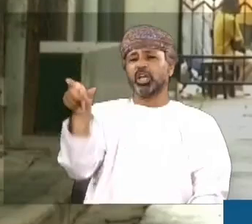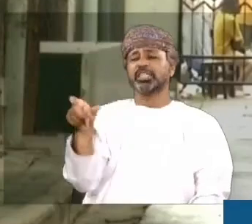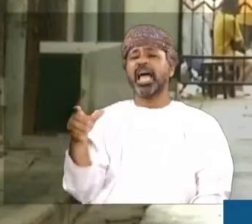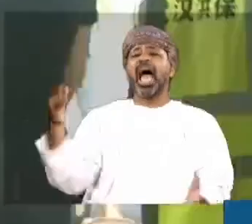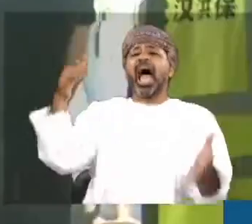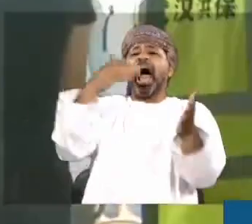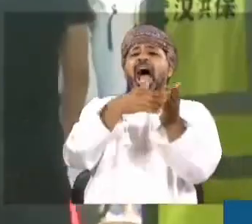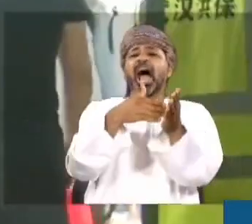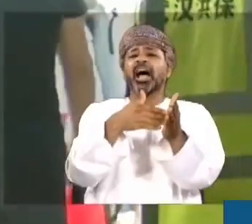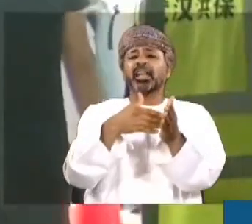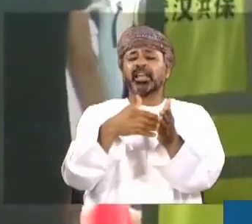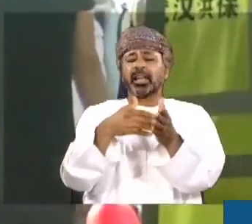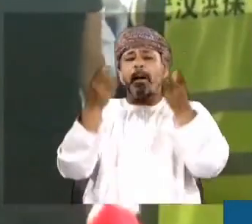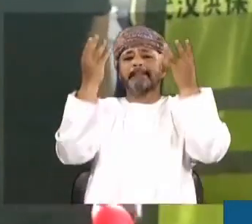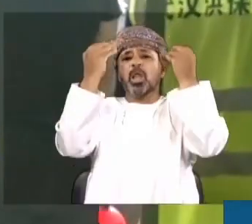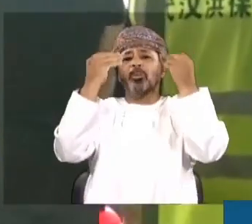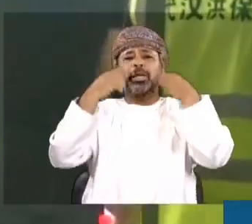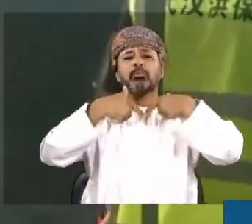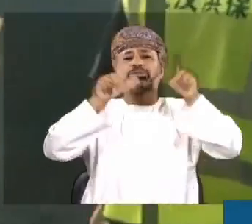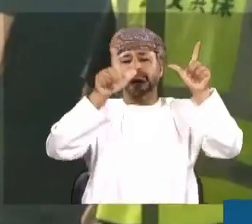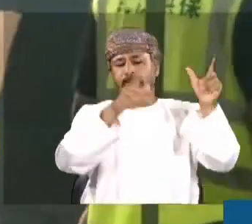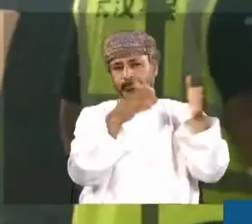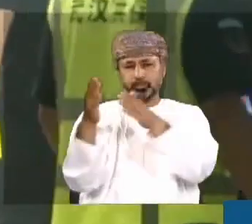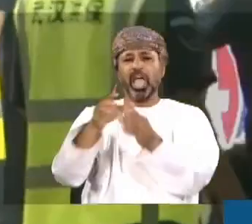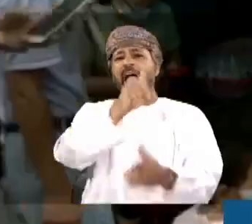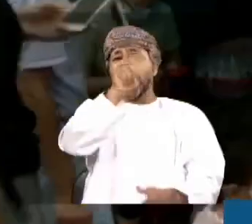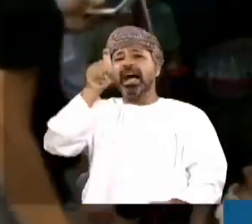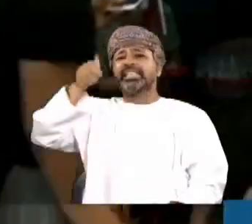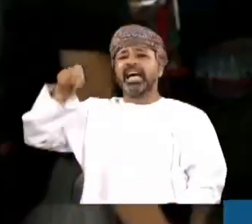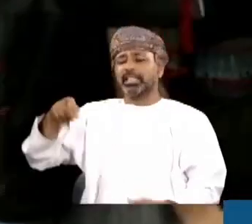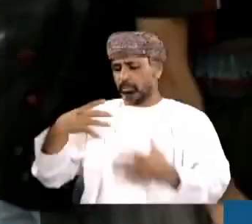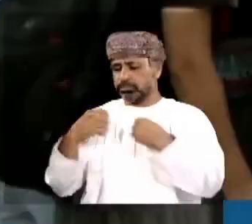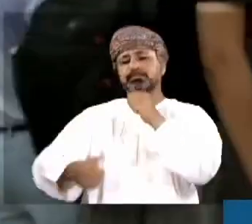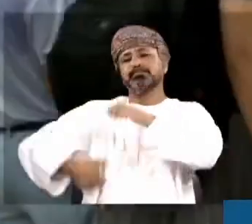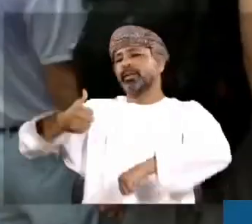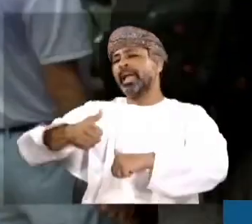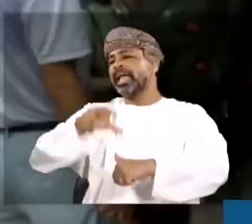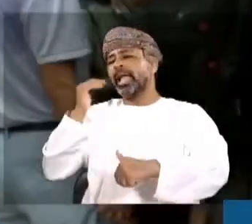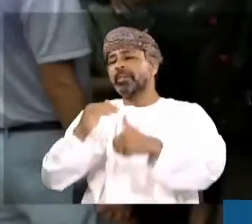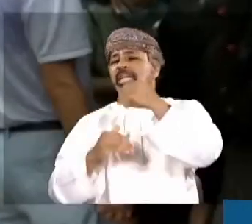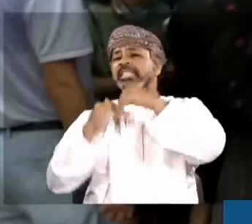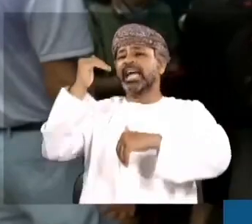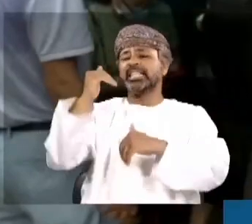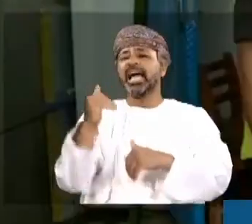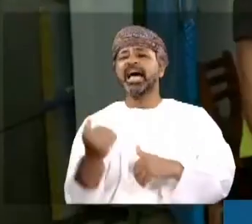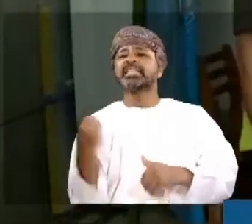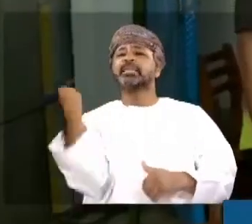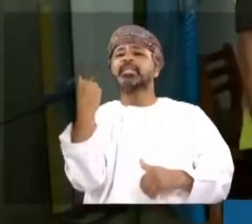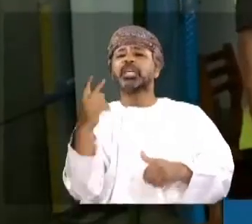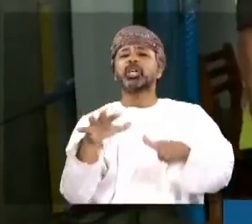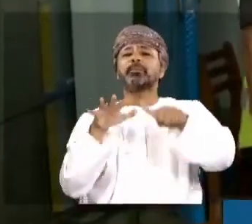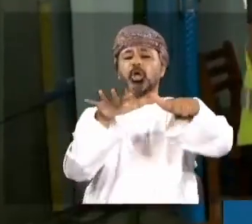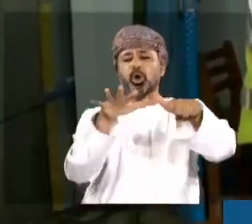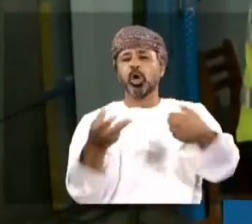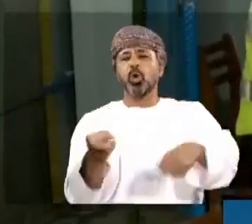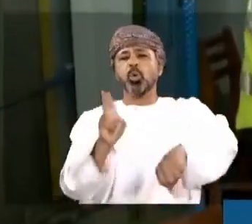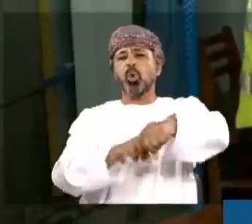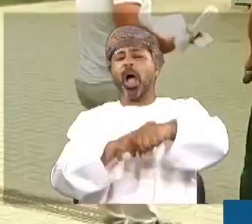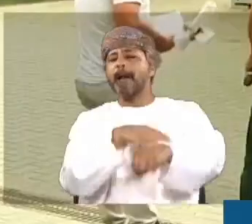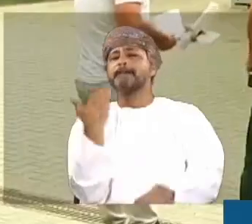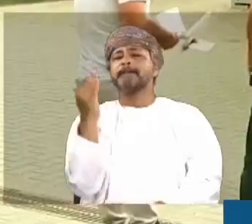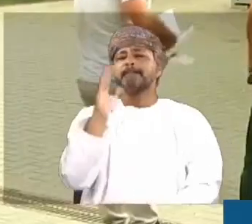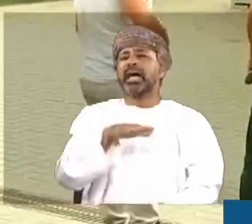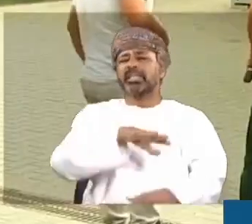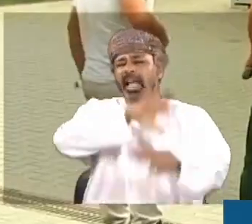آخر البيانات الرسمية. وأظهرت الإحصاءات أن عدد المتعافين تجاوز 17 مليونا، فيما تجاوز عدد